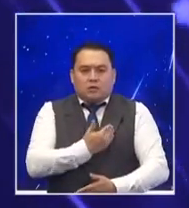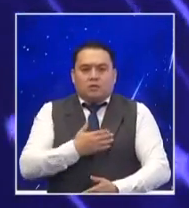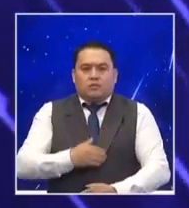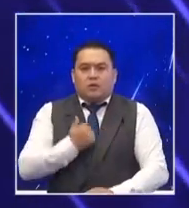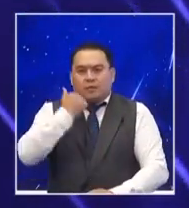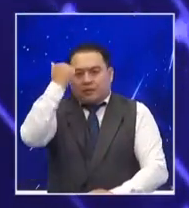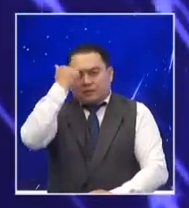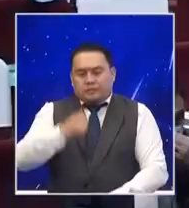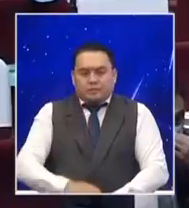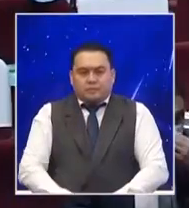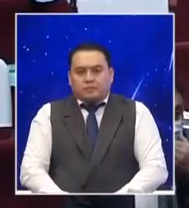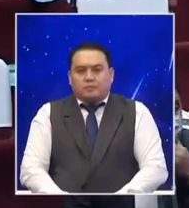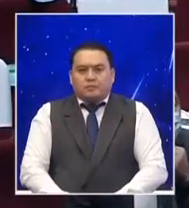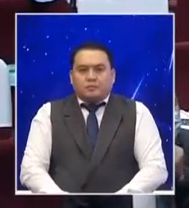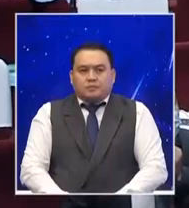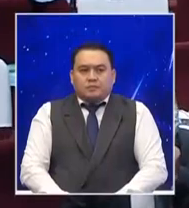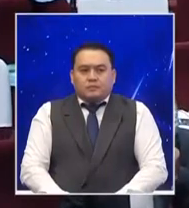дегім келеді.